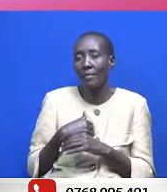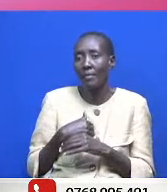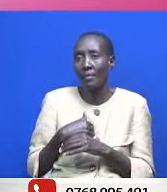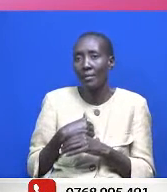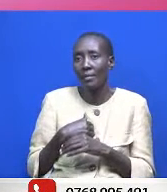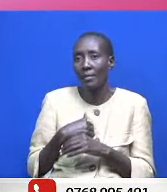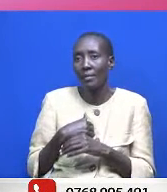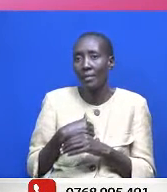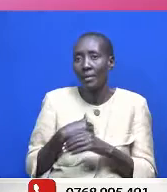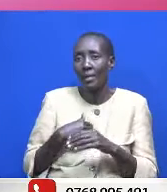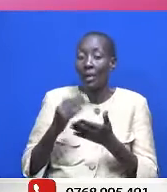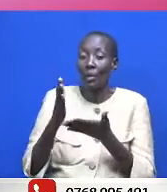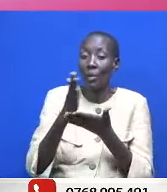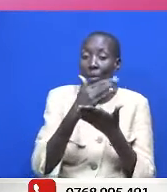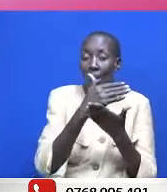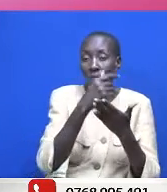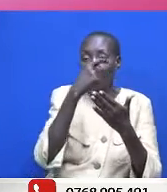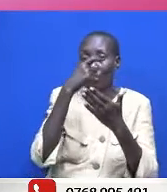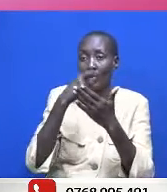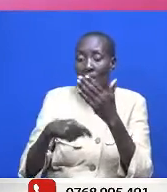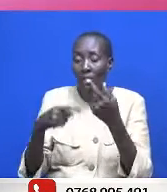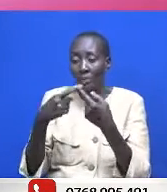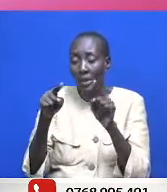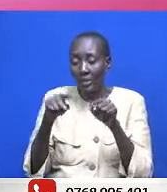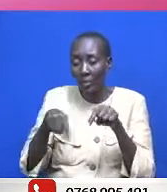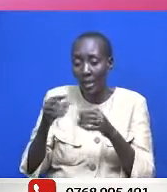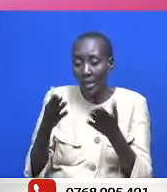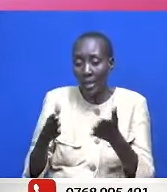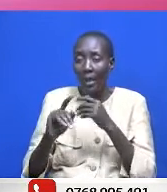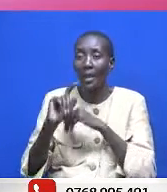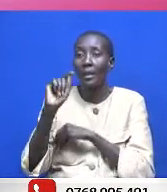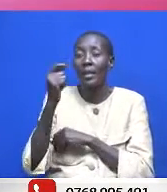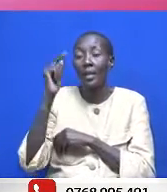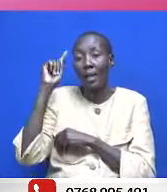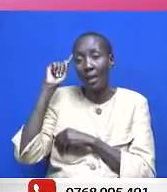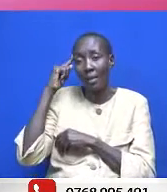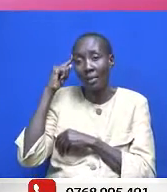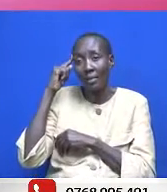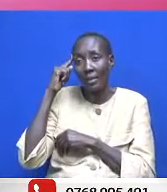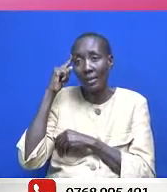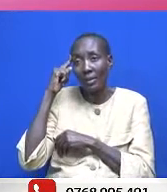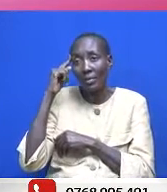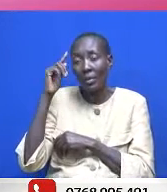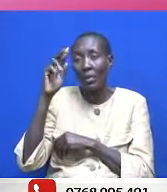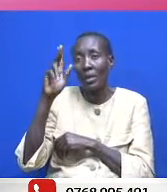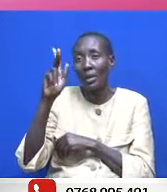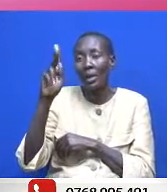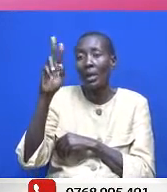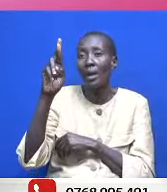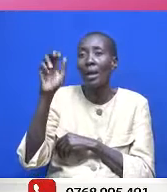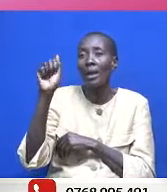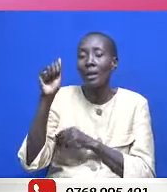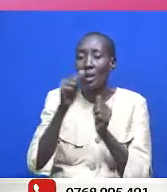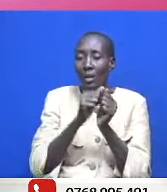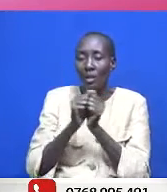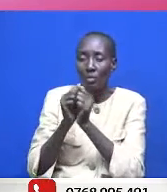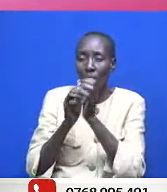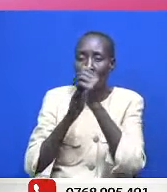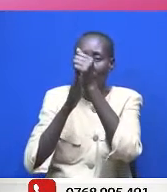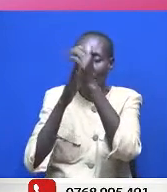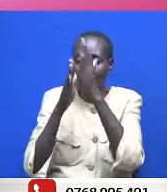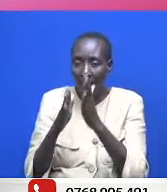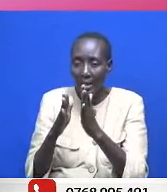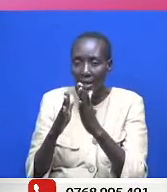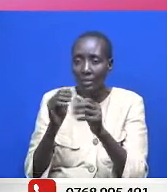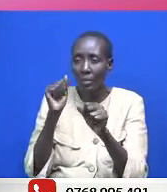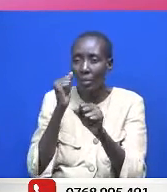upokeaji ya kodi. Lakini sisi hapa Kenya nafikiria kwamba Revenue Authority na viongozi wale ambao na watawala Revenue Authority walifanya kazi